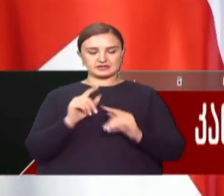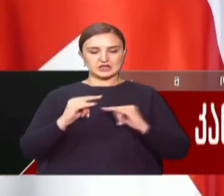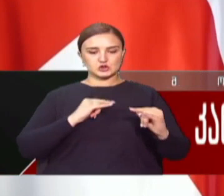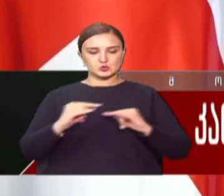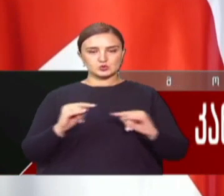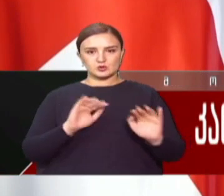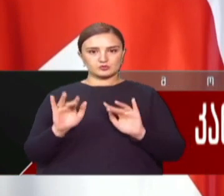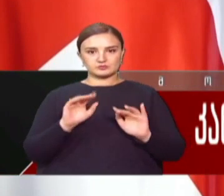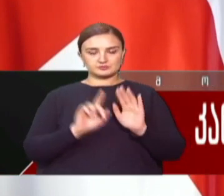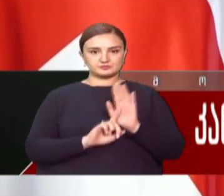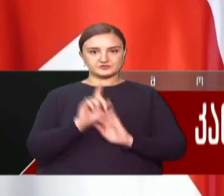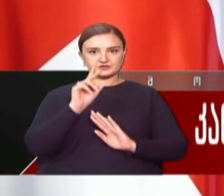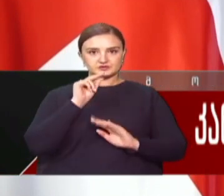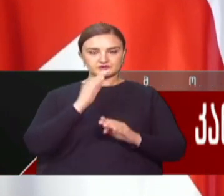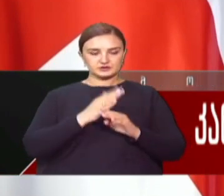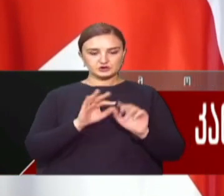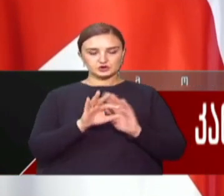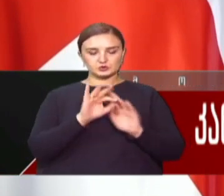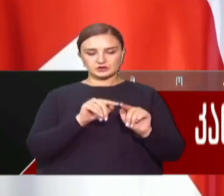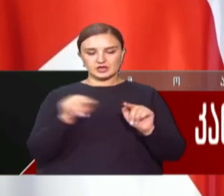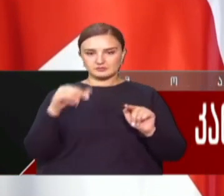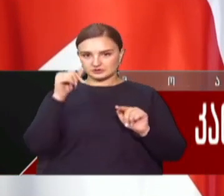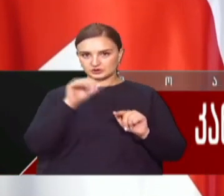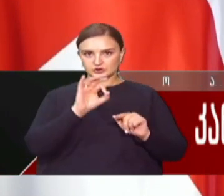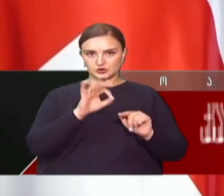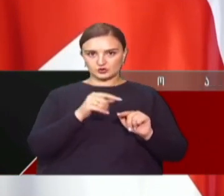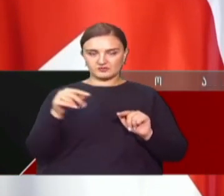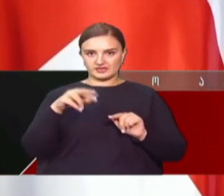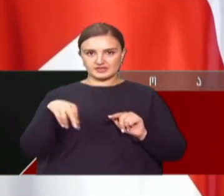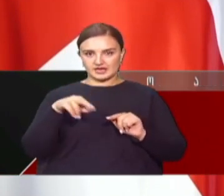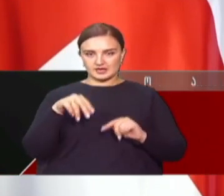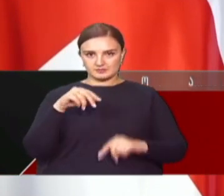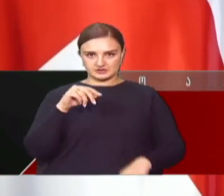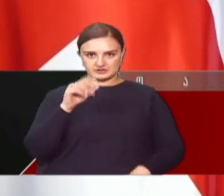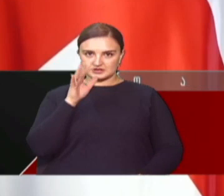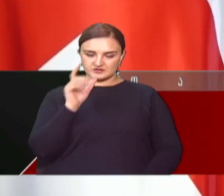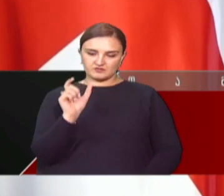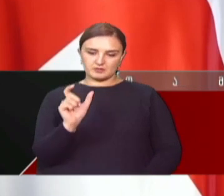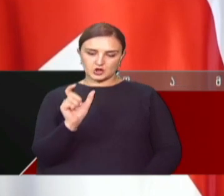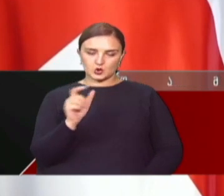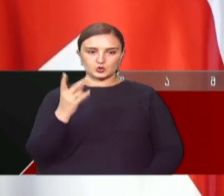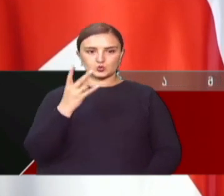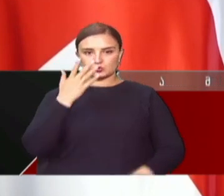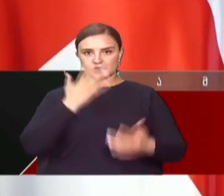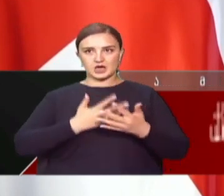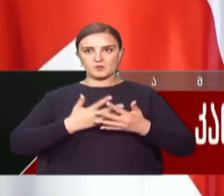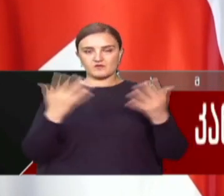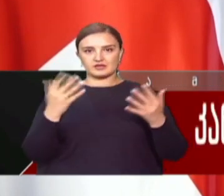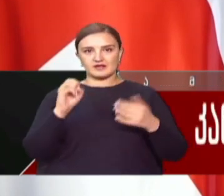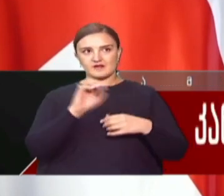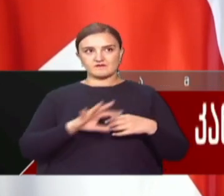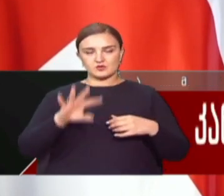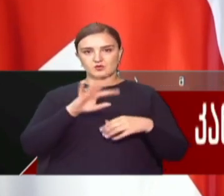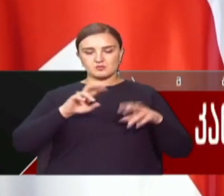procesebis datskebis tariga cercheulia mimdinare tslis octombrie-decembris periodi, rodesats unda gamokveqnes Eurokomisiis